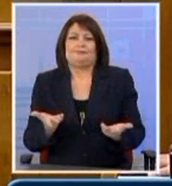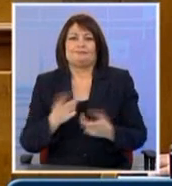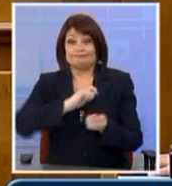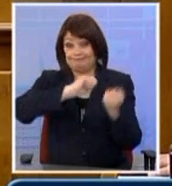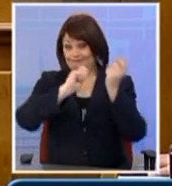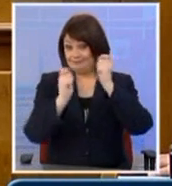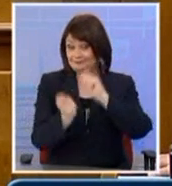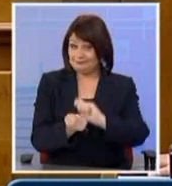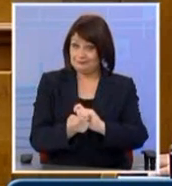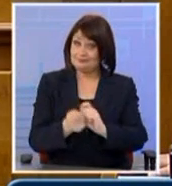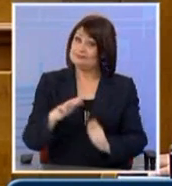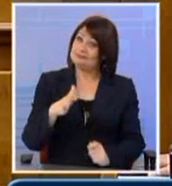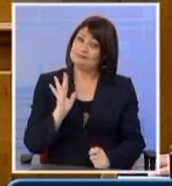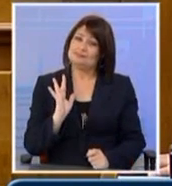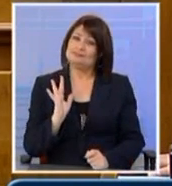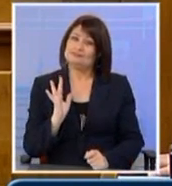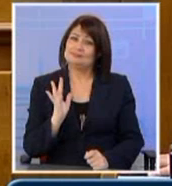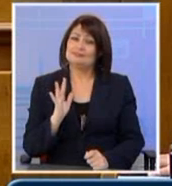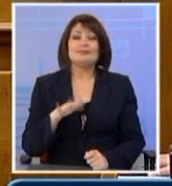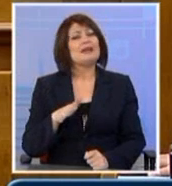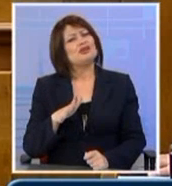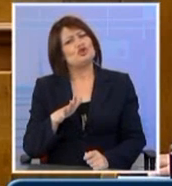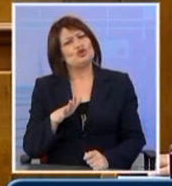κλίματος, την πιθανότητα